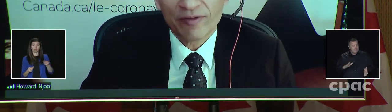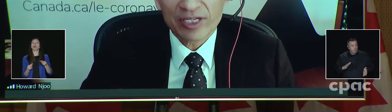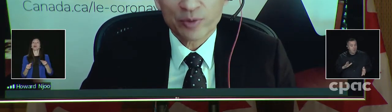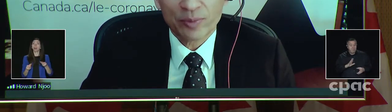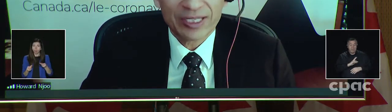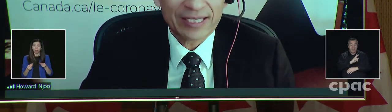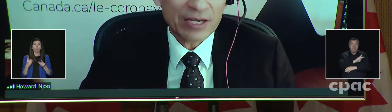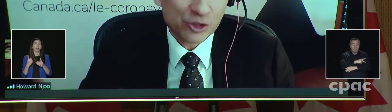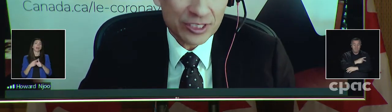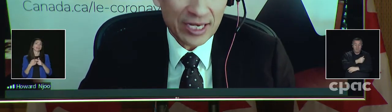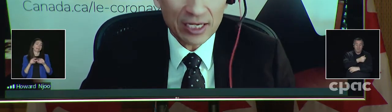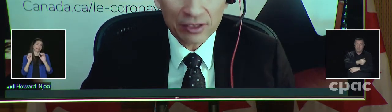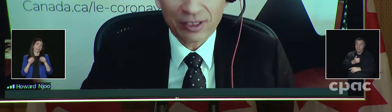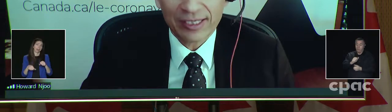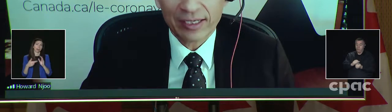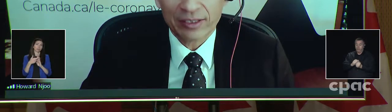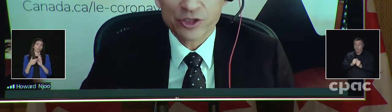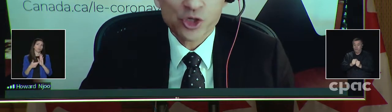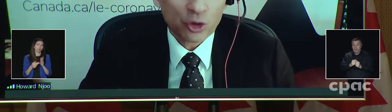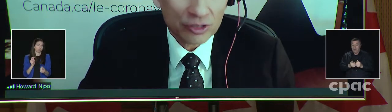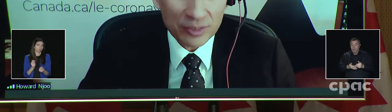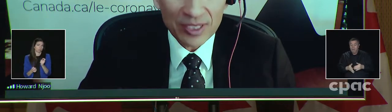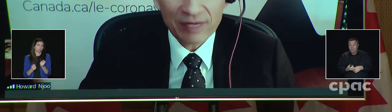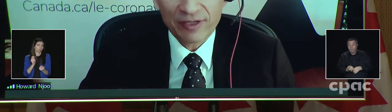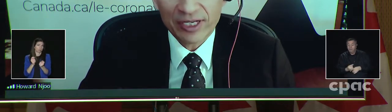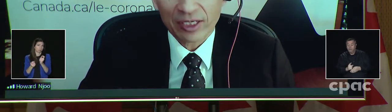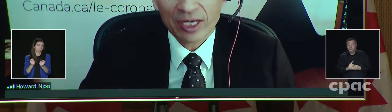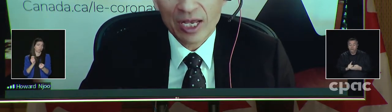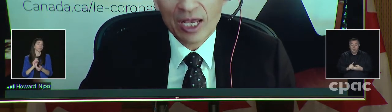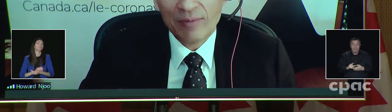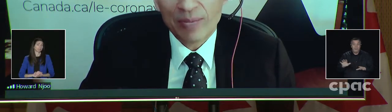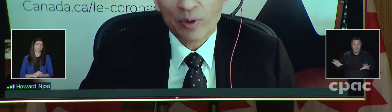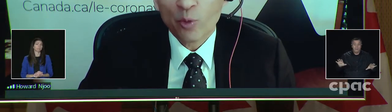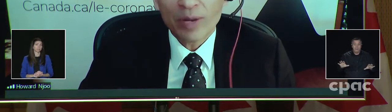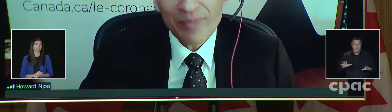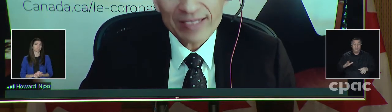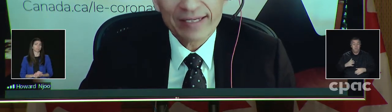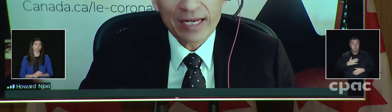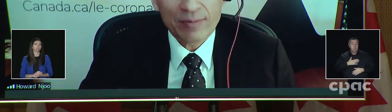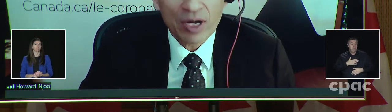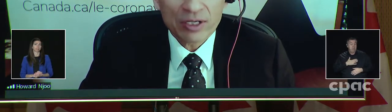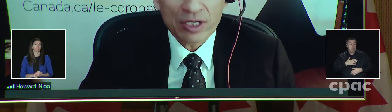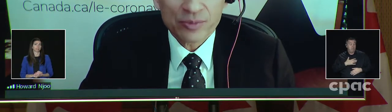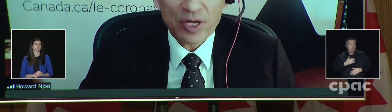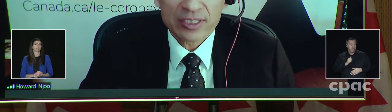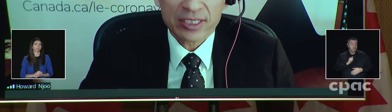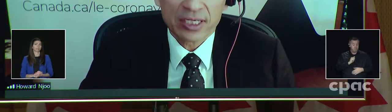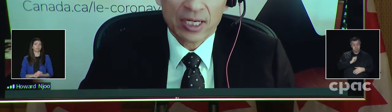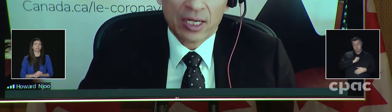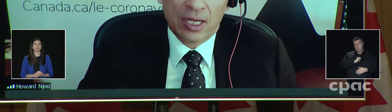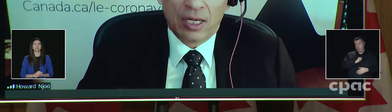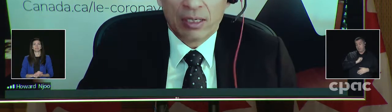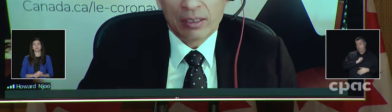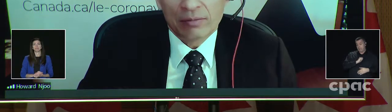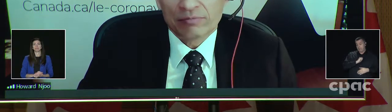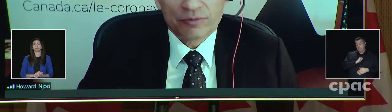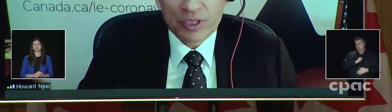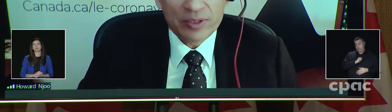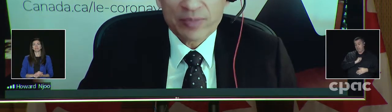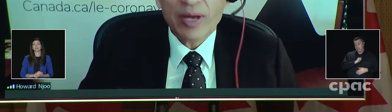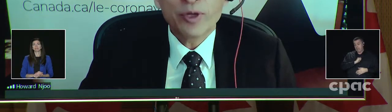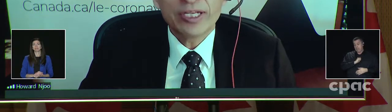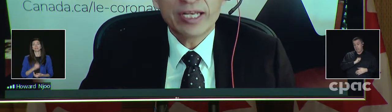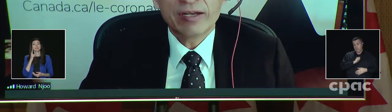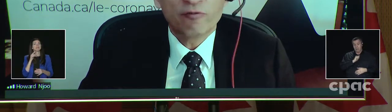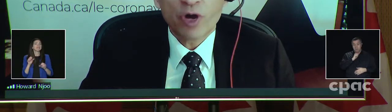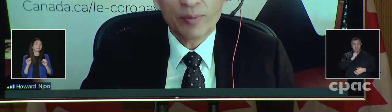les provinces peuvent peut-être ajuster dans les jours, semaines à venir. Mais pour moi, personnellement, je pense que ce n'est